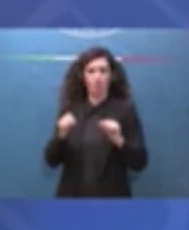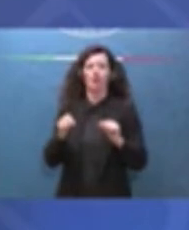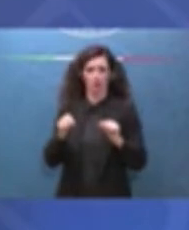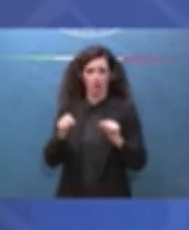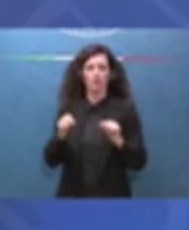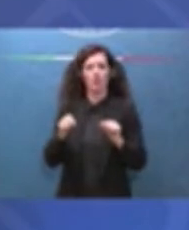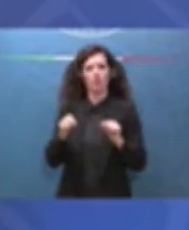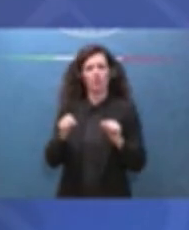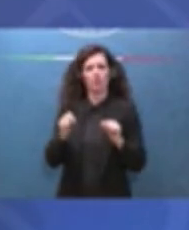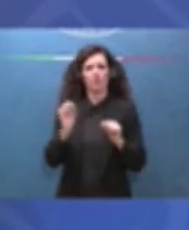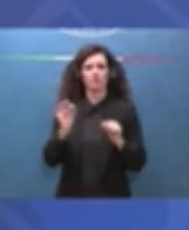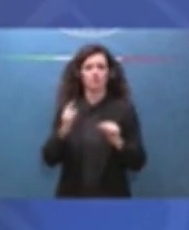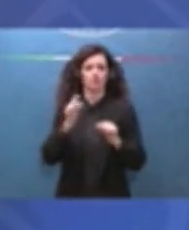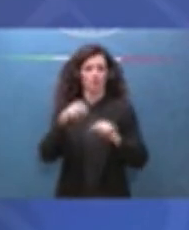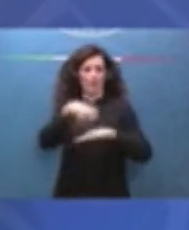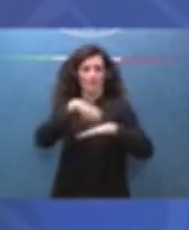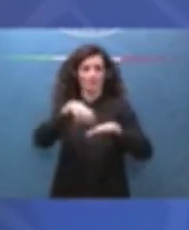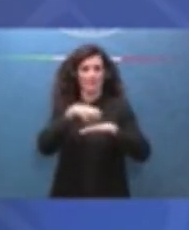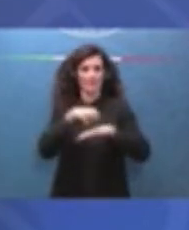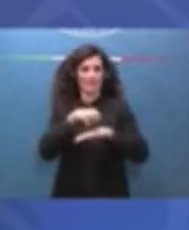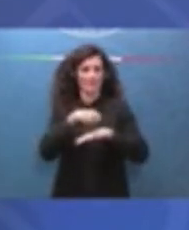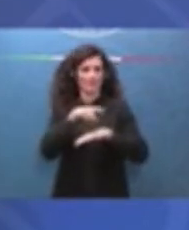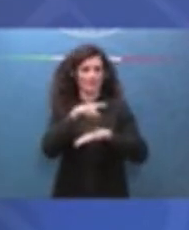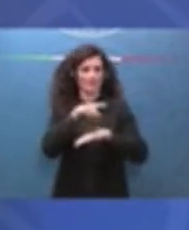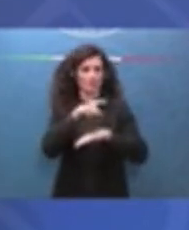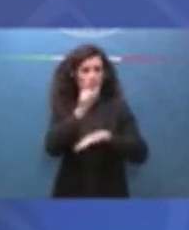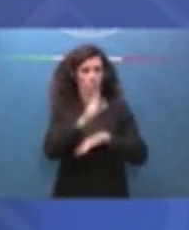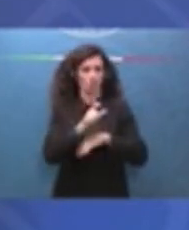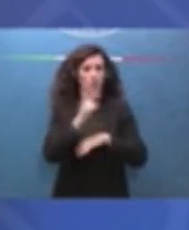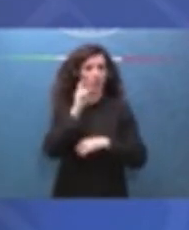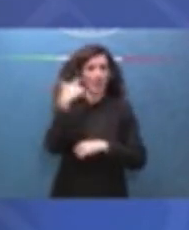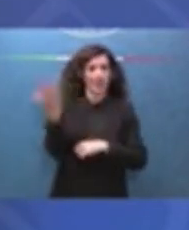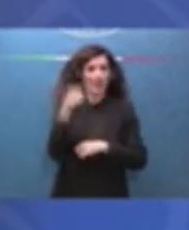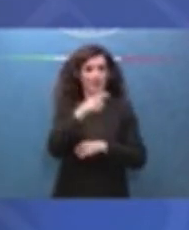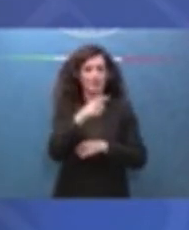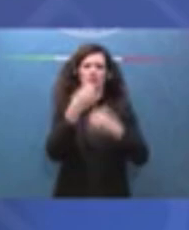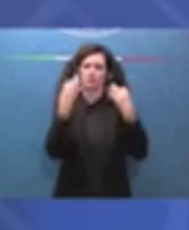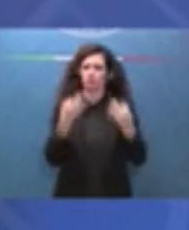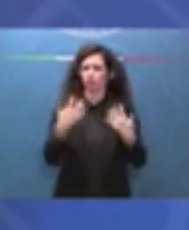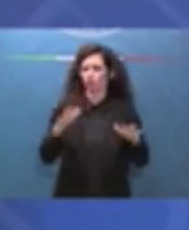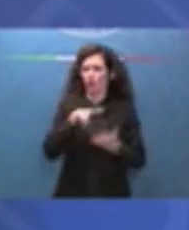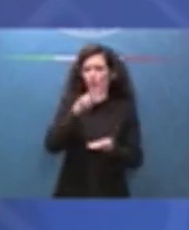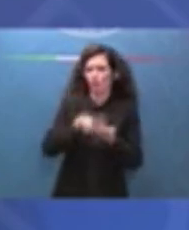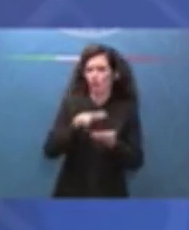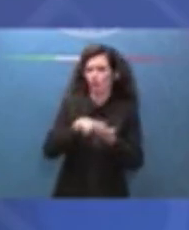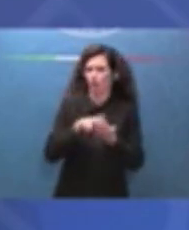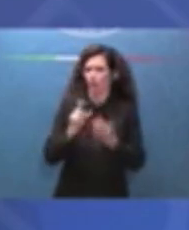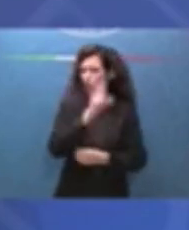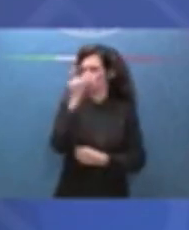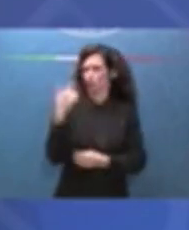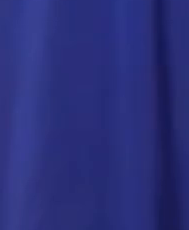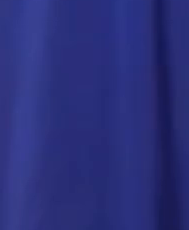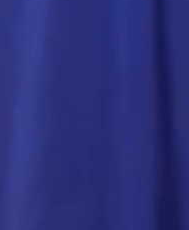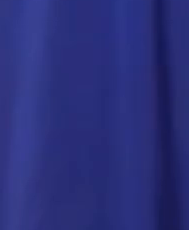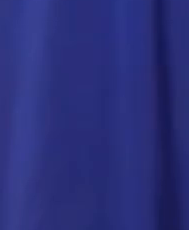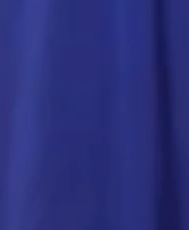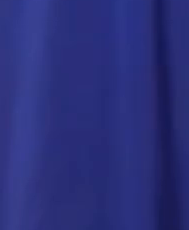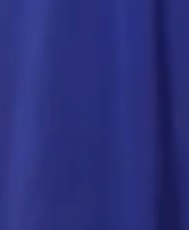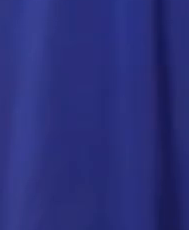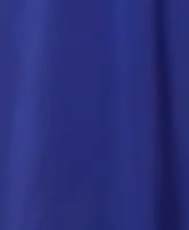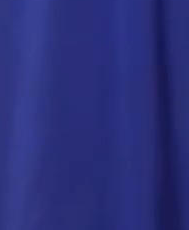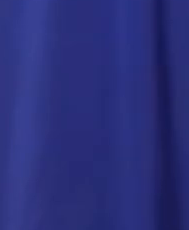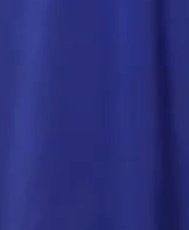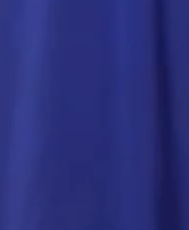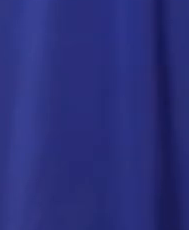La scelta a Consiglio dei Ministri ancora in corso e complimentandosi contemporaneamente con il nuovo capo e quello uscente Lamberto